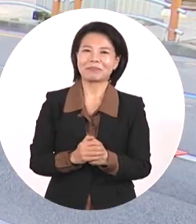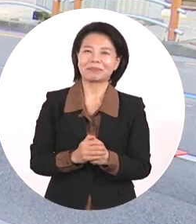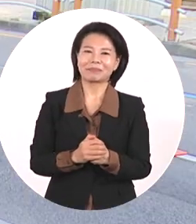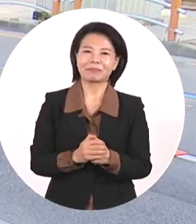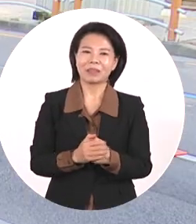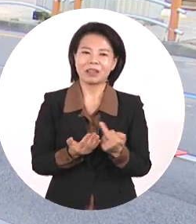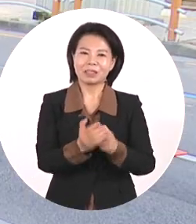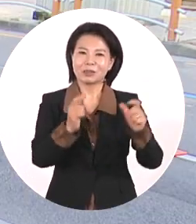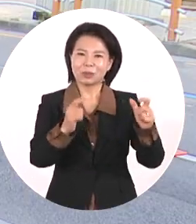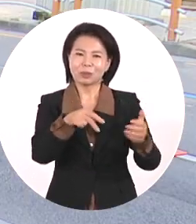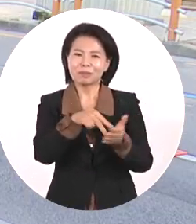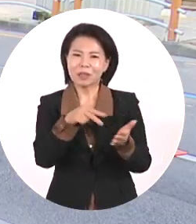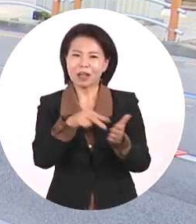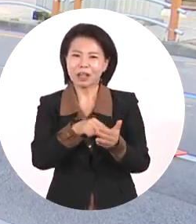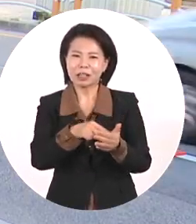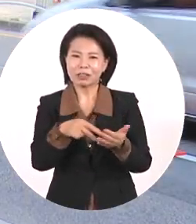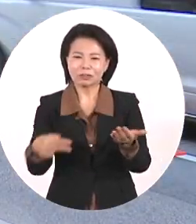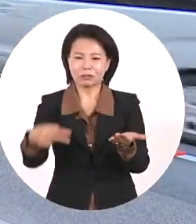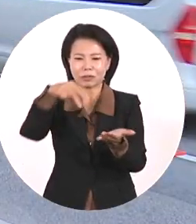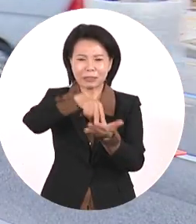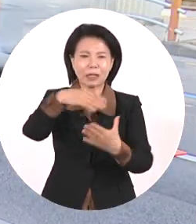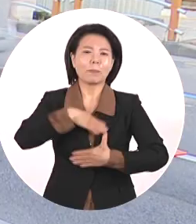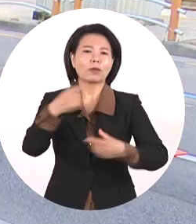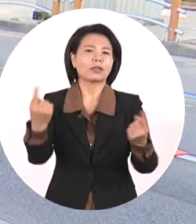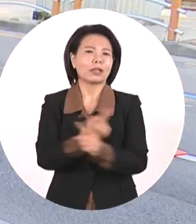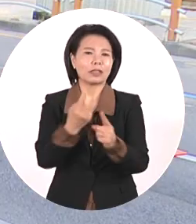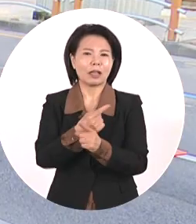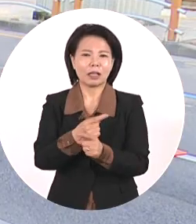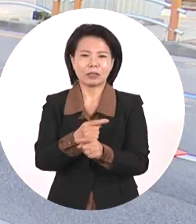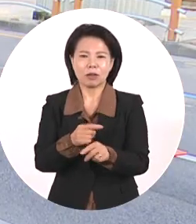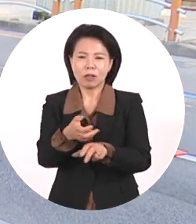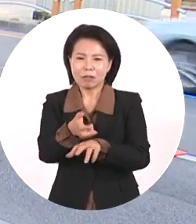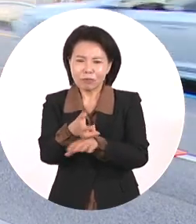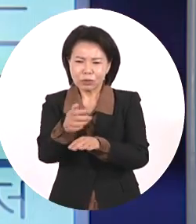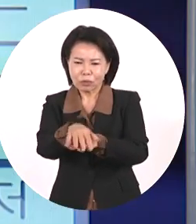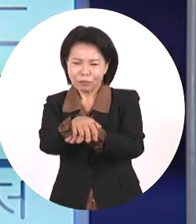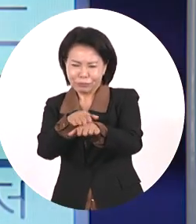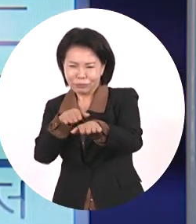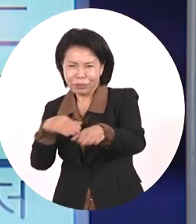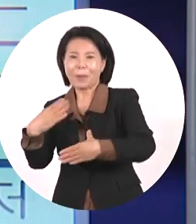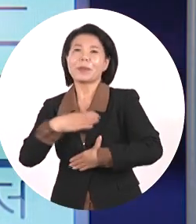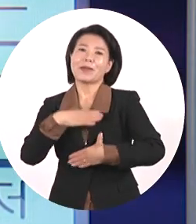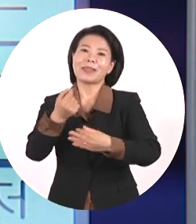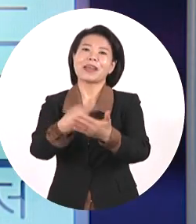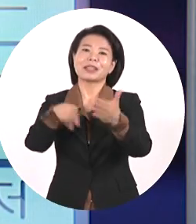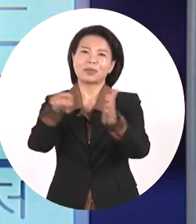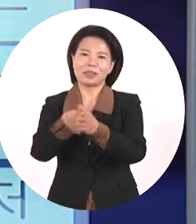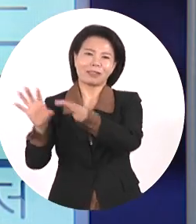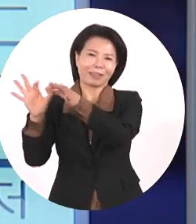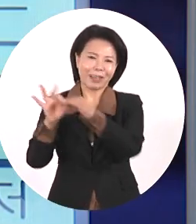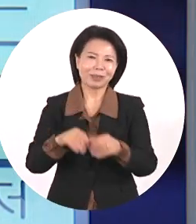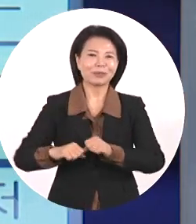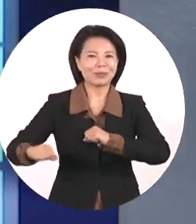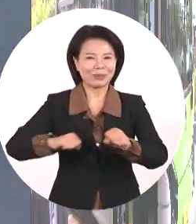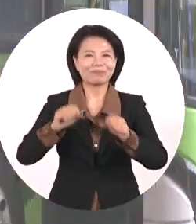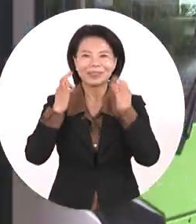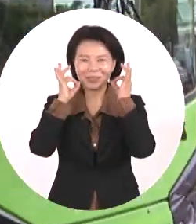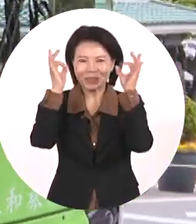계획입니다. 제주도는 승차 편의 개선과 교통 흐름 안정화를 위한 조치를 지속할